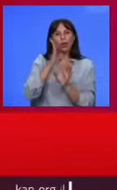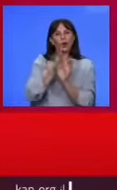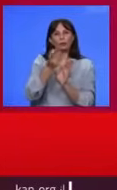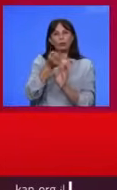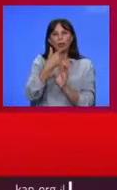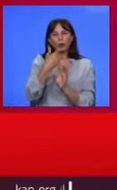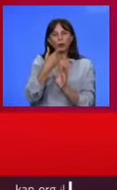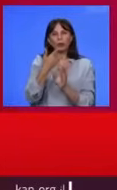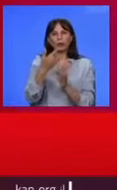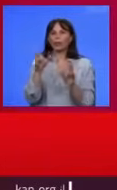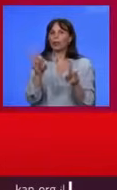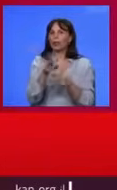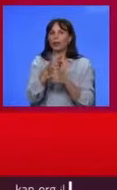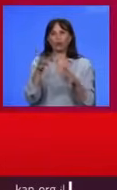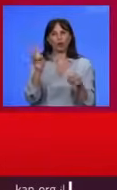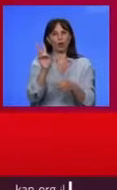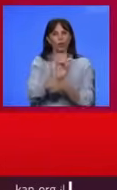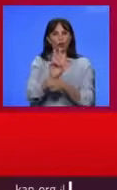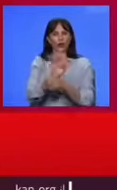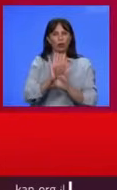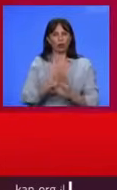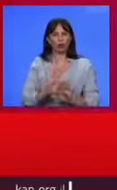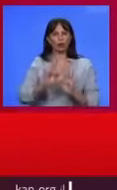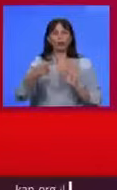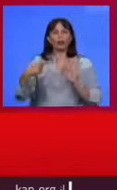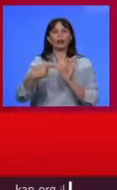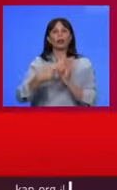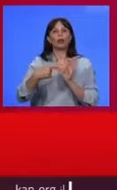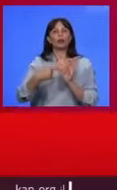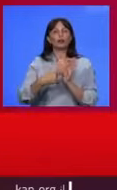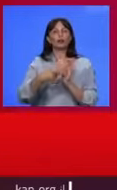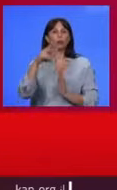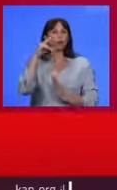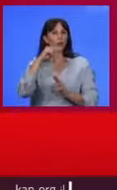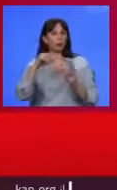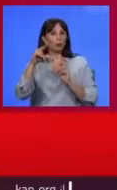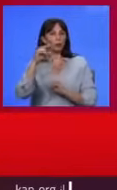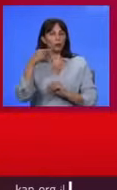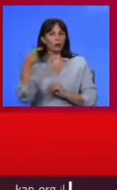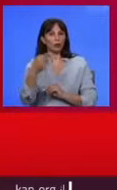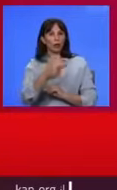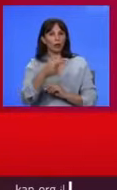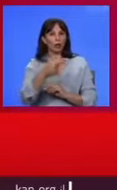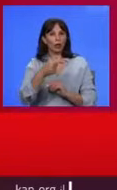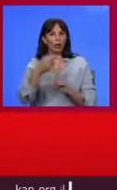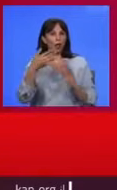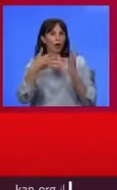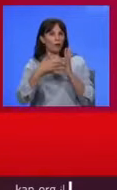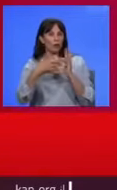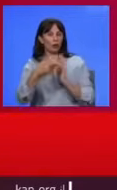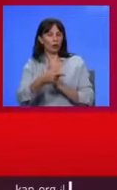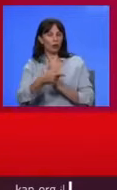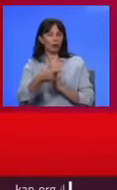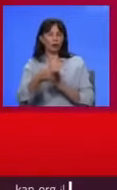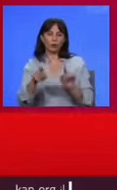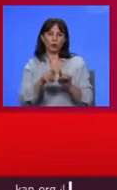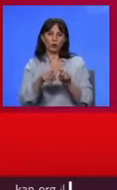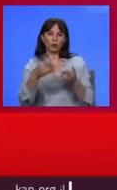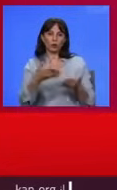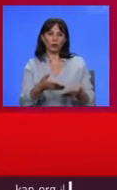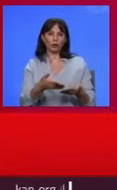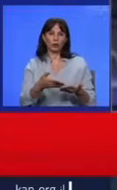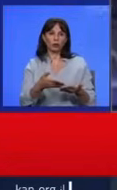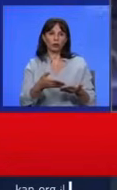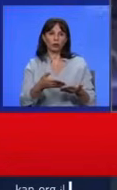ניתן לשקר בה. ולכן, כאשר מדברים על הבחנה שכזאת, רבותיי, לא, זה